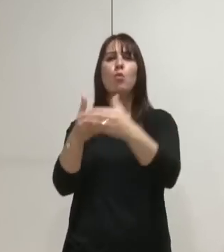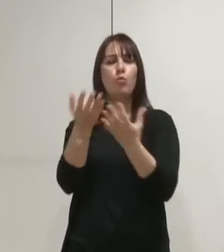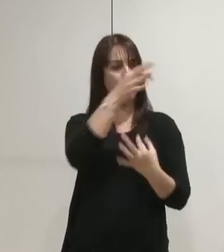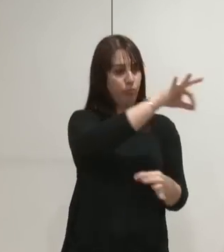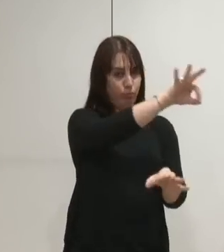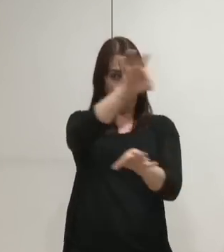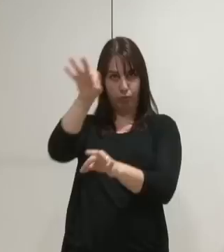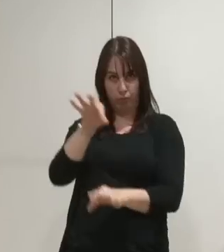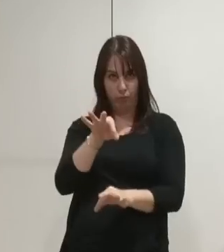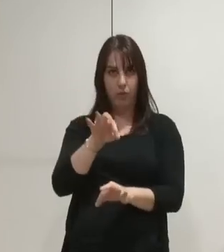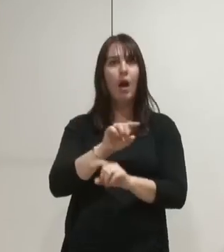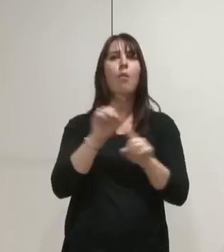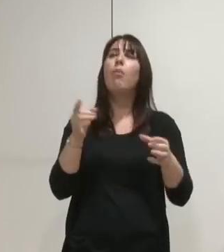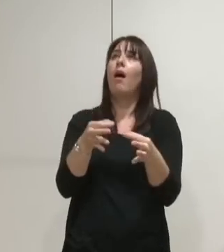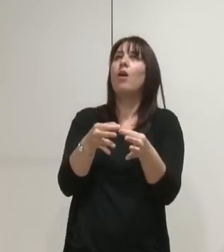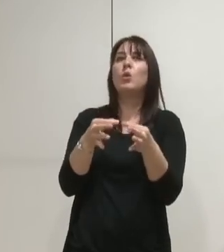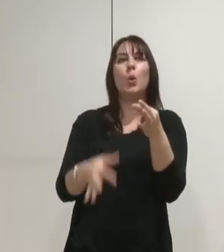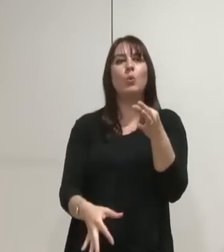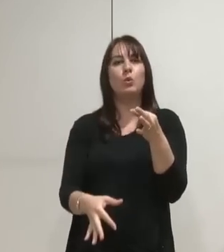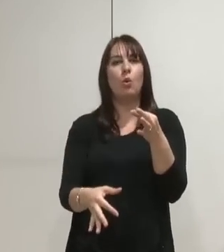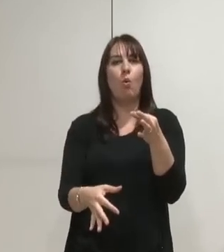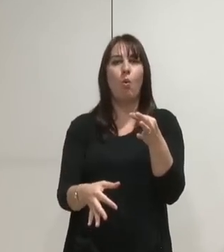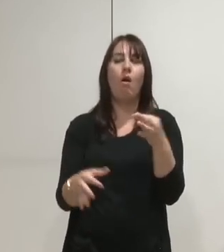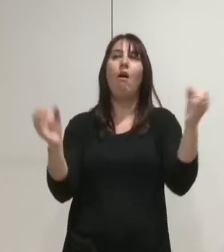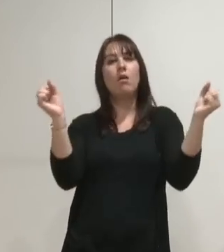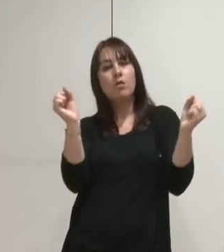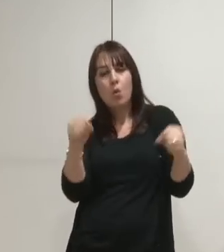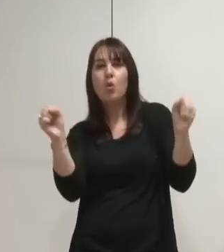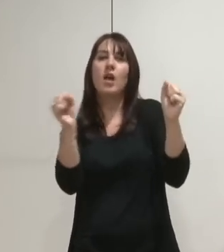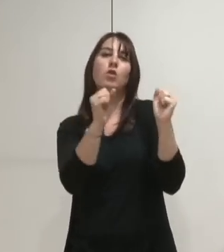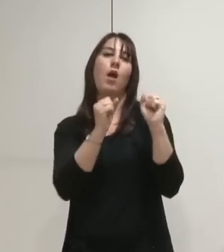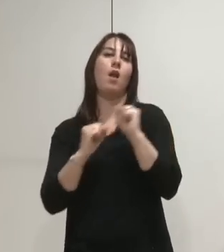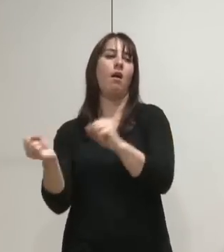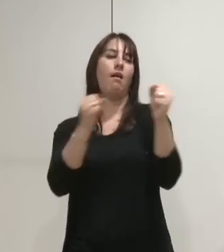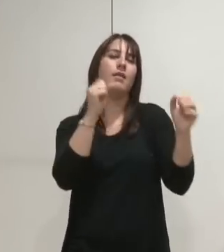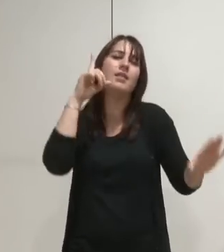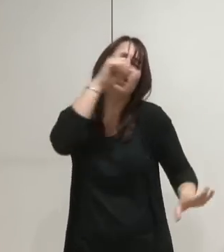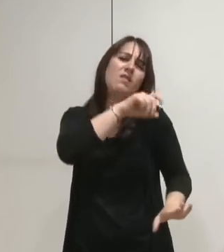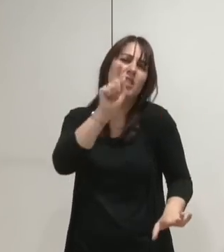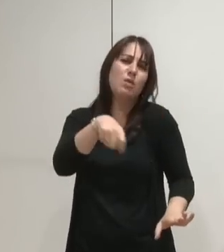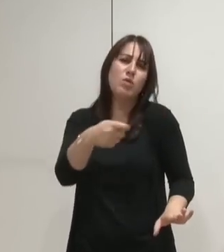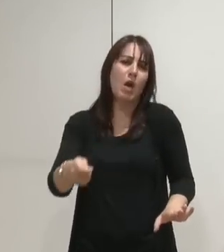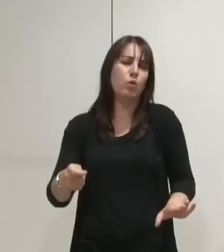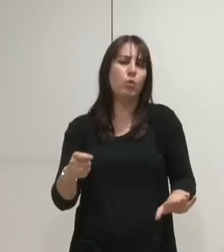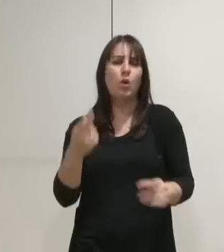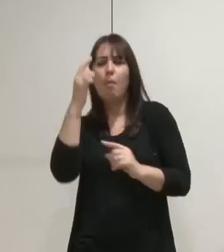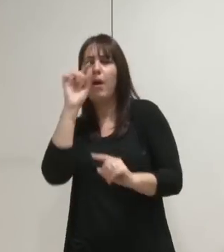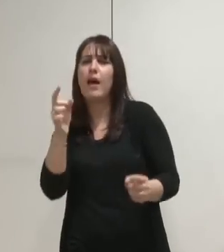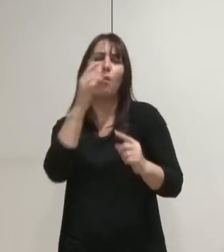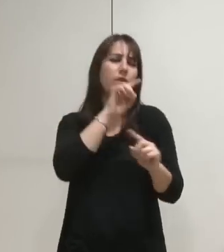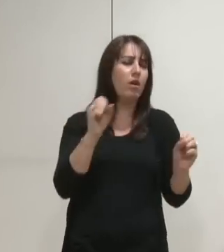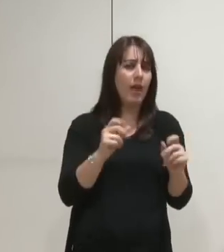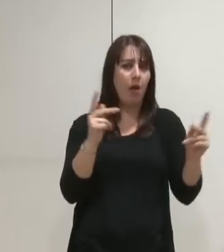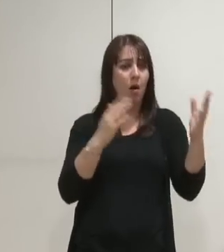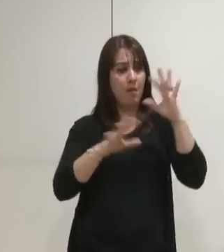arrivions non pas à une solution consensuelle c'est toujours très difficile en la matière mais justement à une